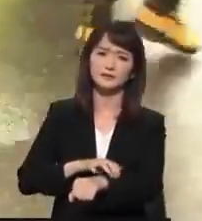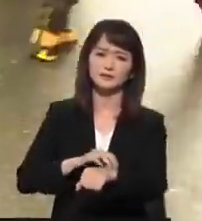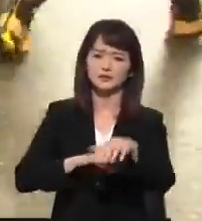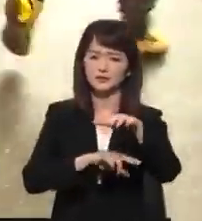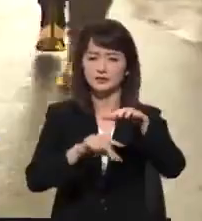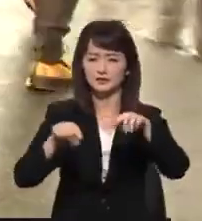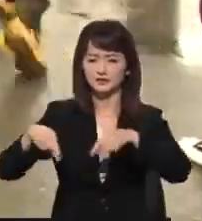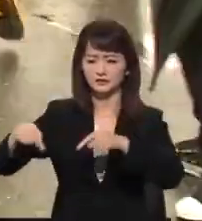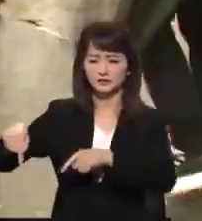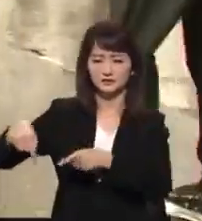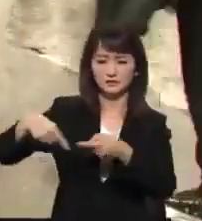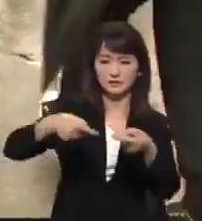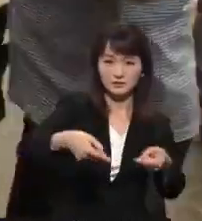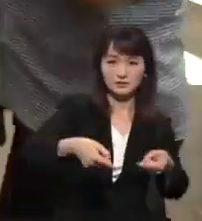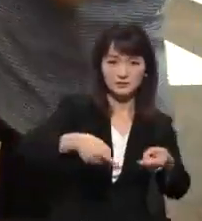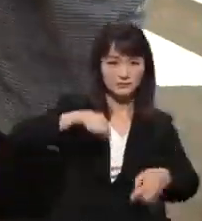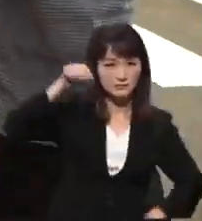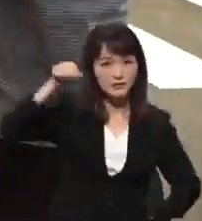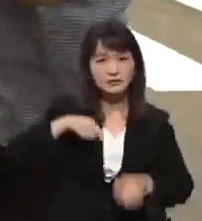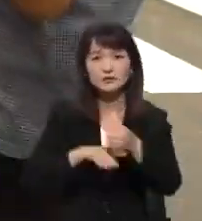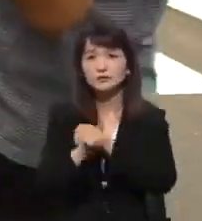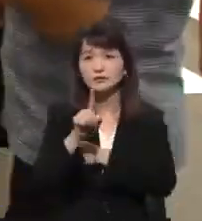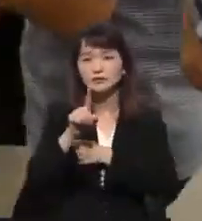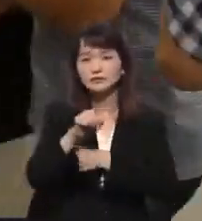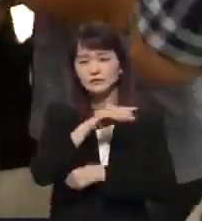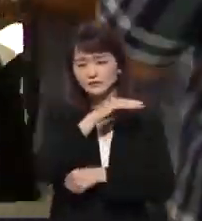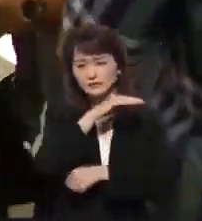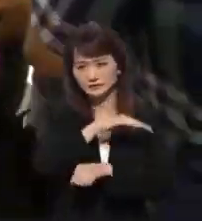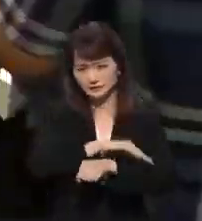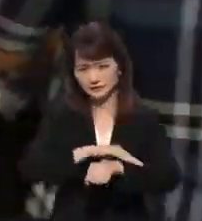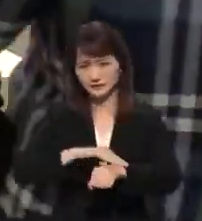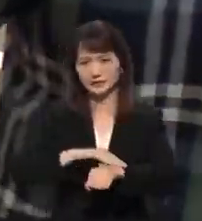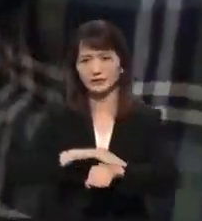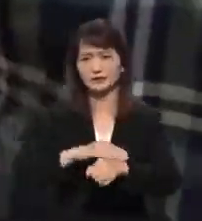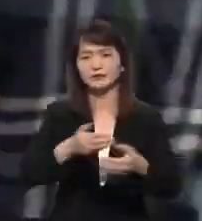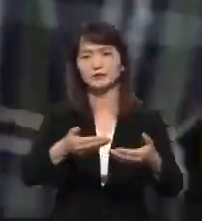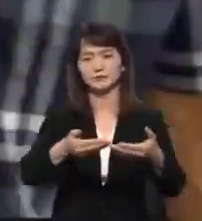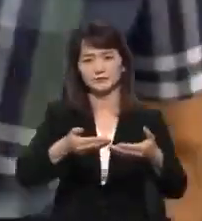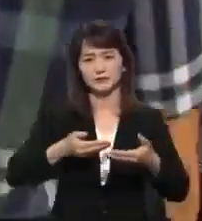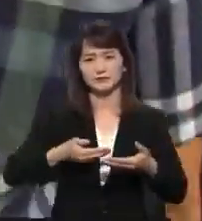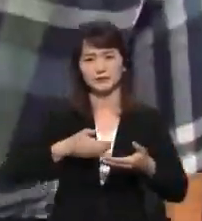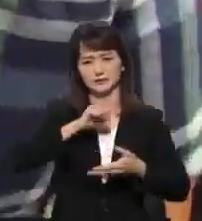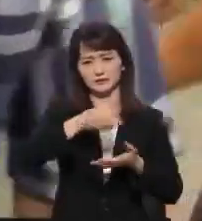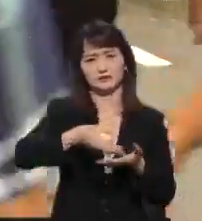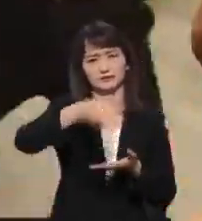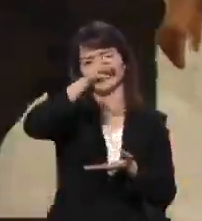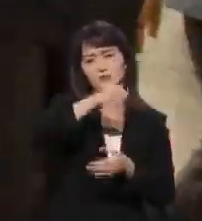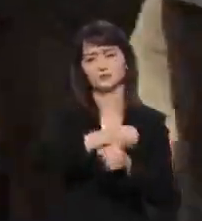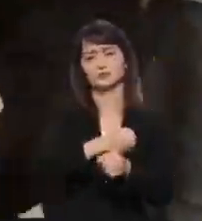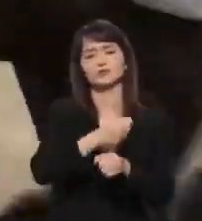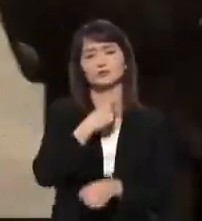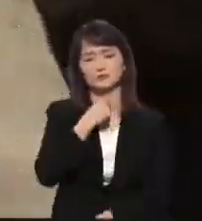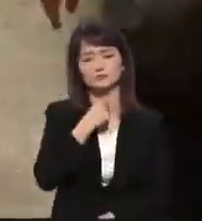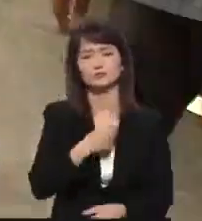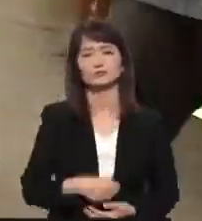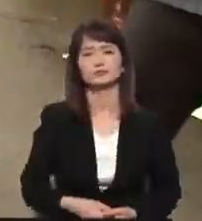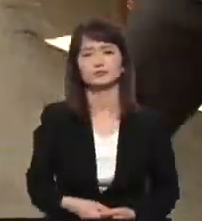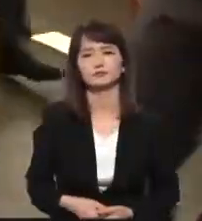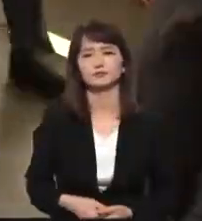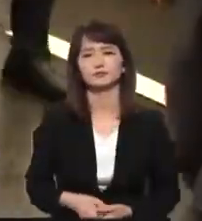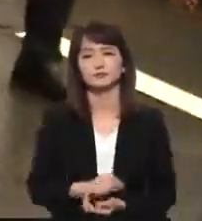저희가 말하고 있는 거에 대해서 좀 진지하게 좀 받아 주시면 고맙겠습니다 사실 여러